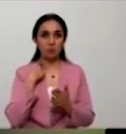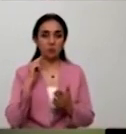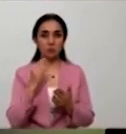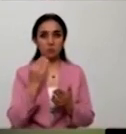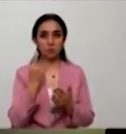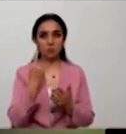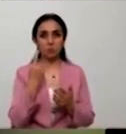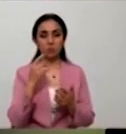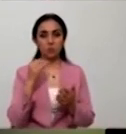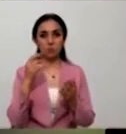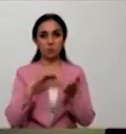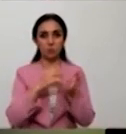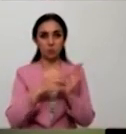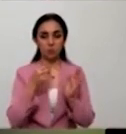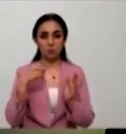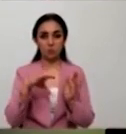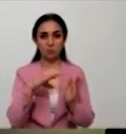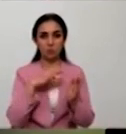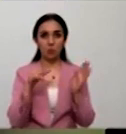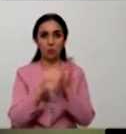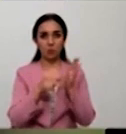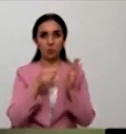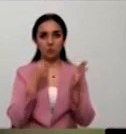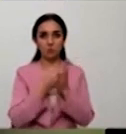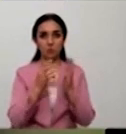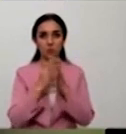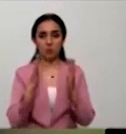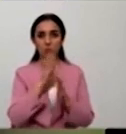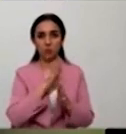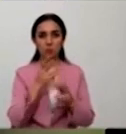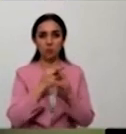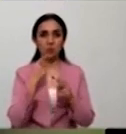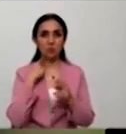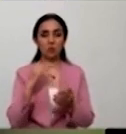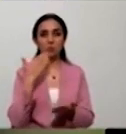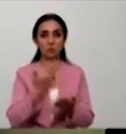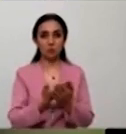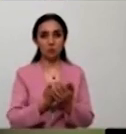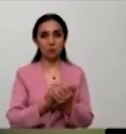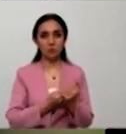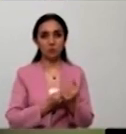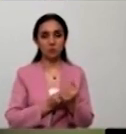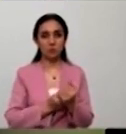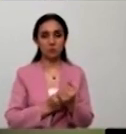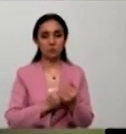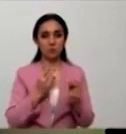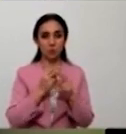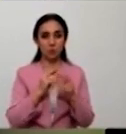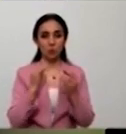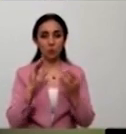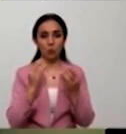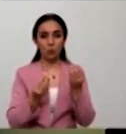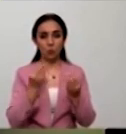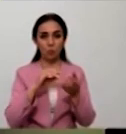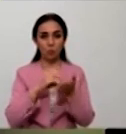raqamlangan bir dona o'yin kubiga tashlanganda 6'dan katta bo'lmagan raqam tushishi. Ya'ni quyidagi o'yin kubigini